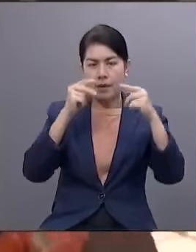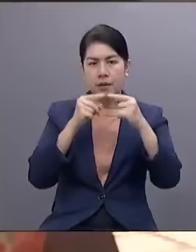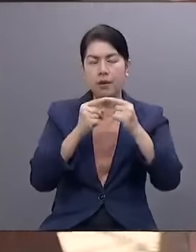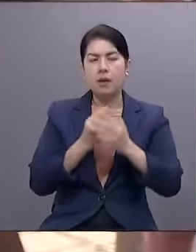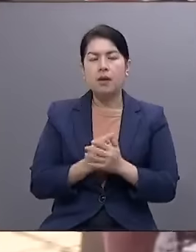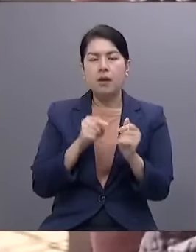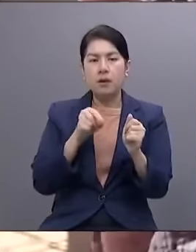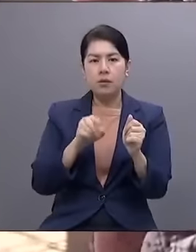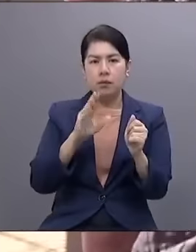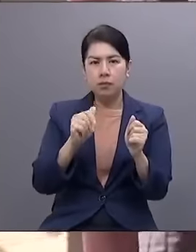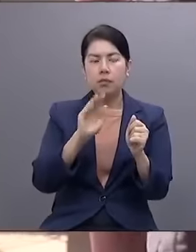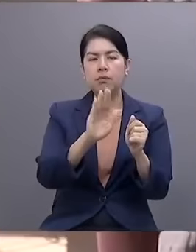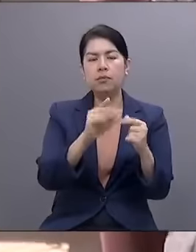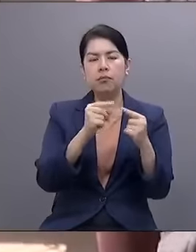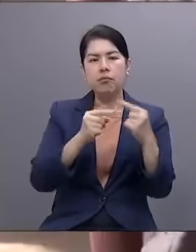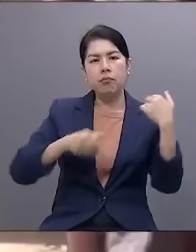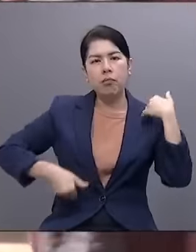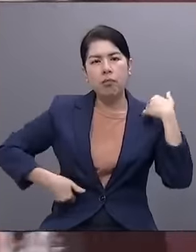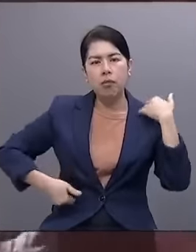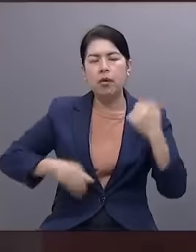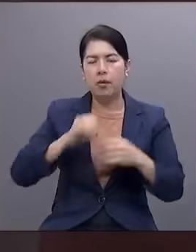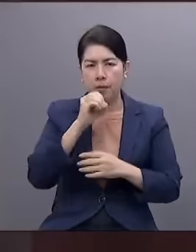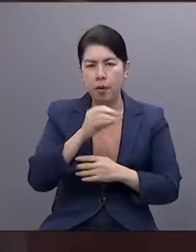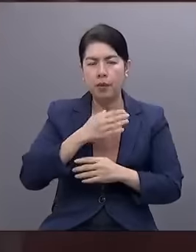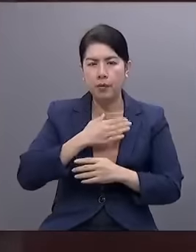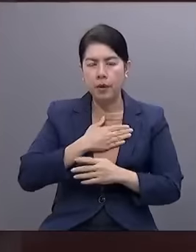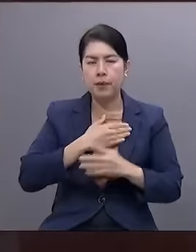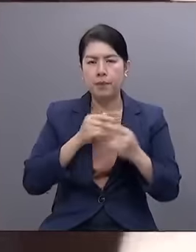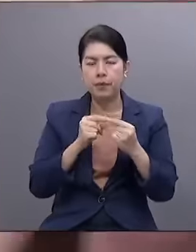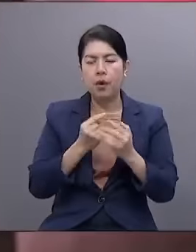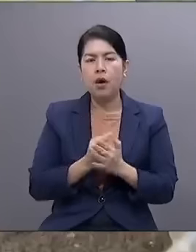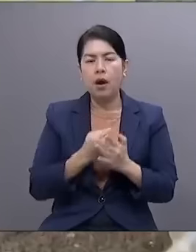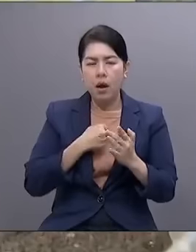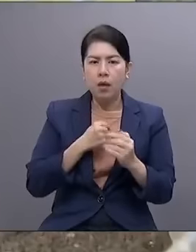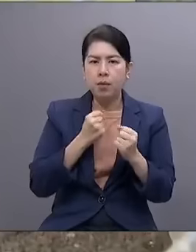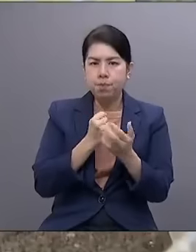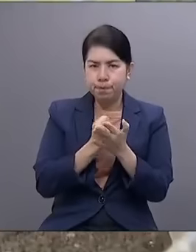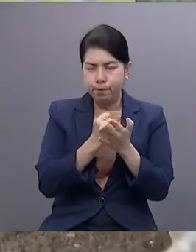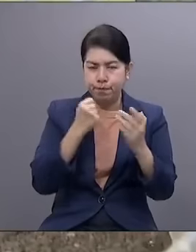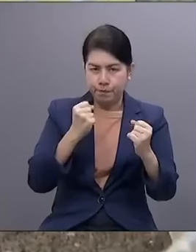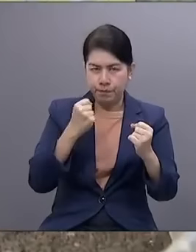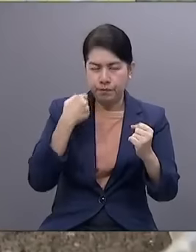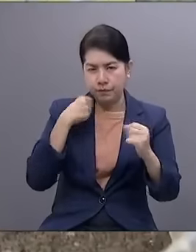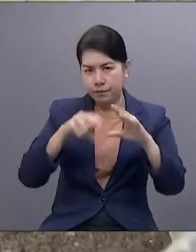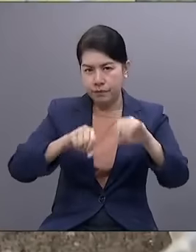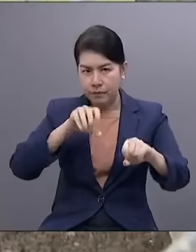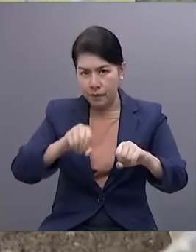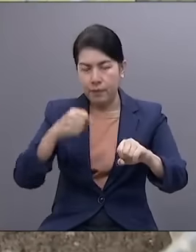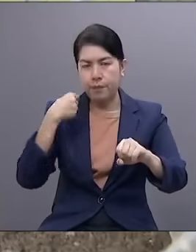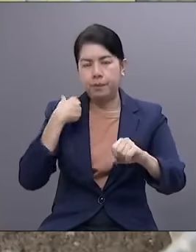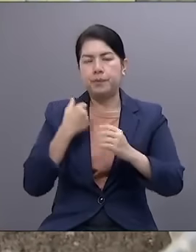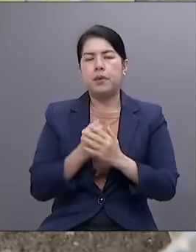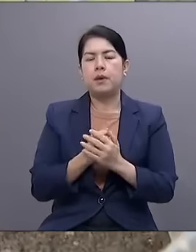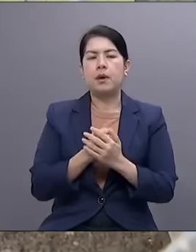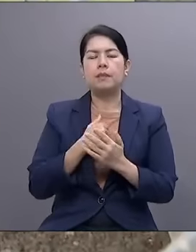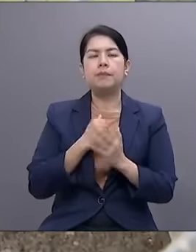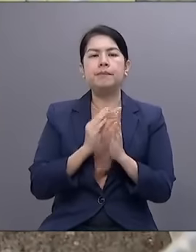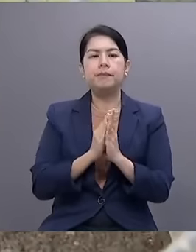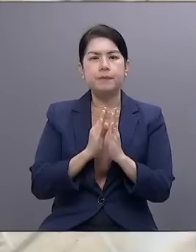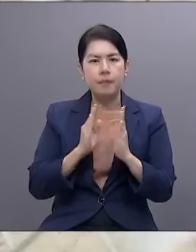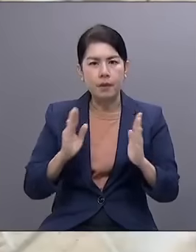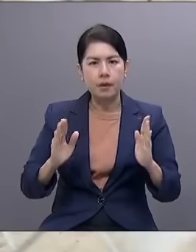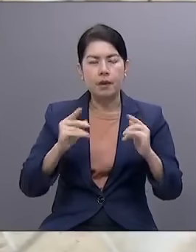ถานการณ์และก็สถานที่ที่จะรองรับซึ่งขอบคุณกรมอุทยานแห่งชาติสัตว์ป่าและพันธุ์พืชและทุกหน่วยงานที่เข้ามาร่วมมือกัน